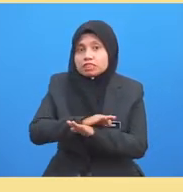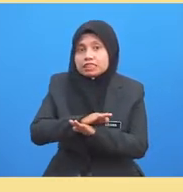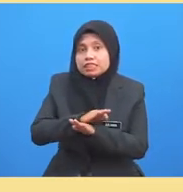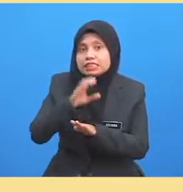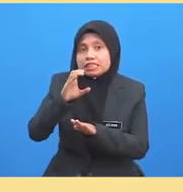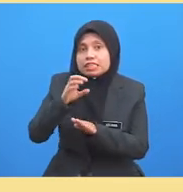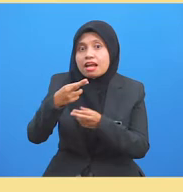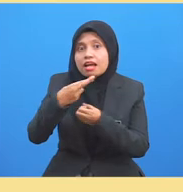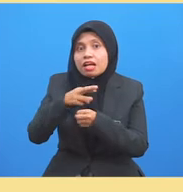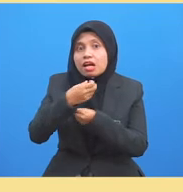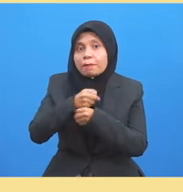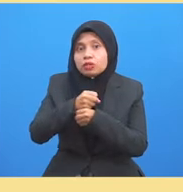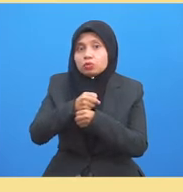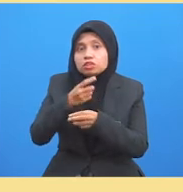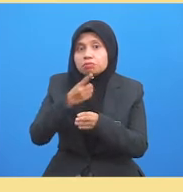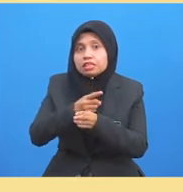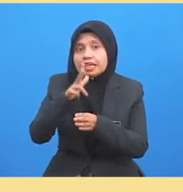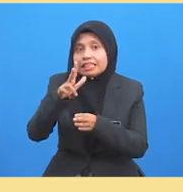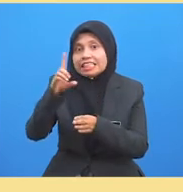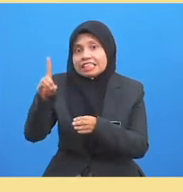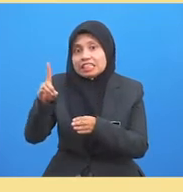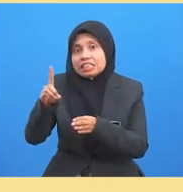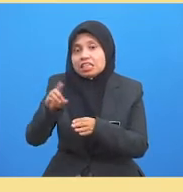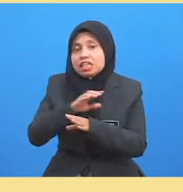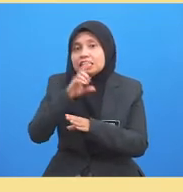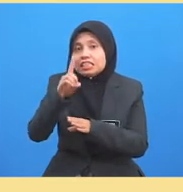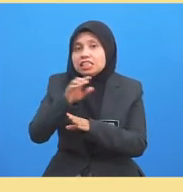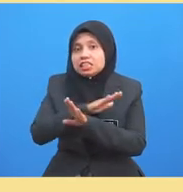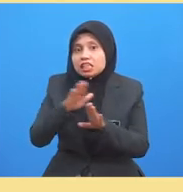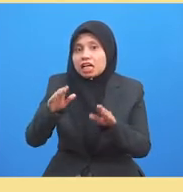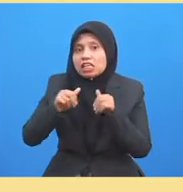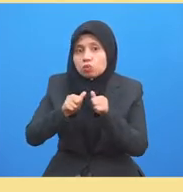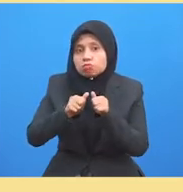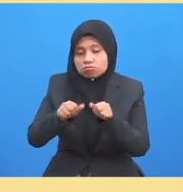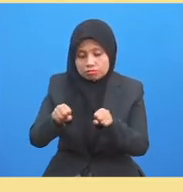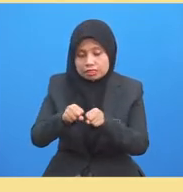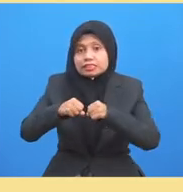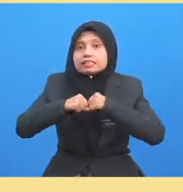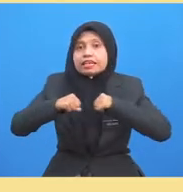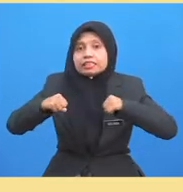dimensi, D. Tidak mengikut saiz sebenar.